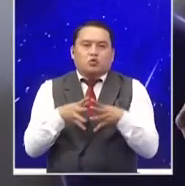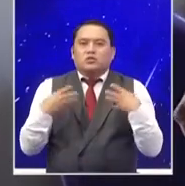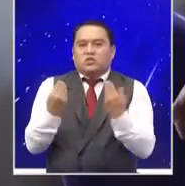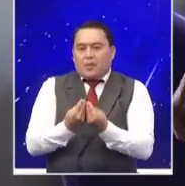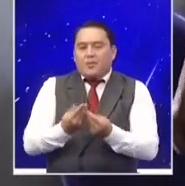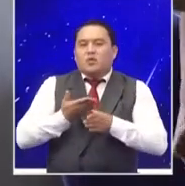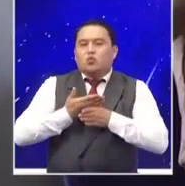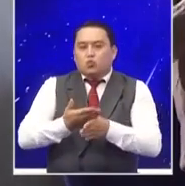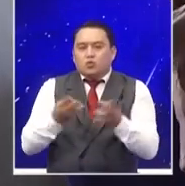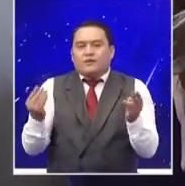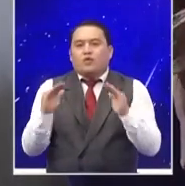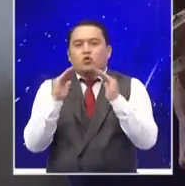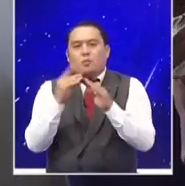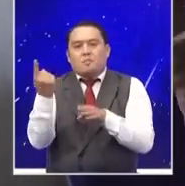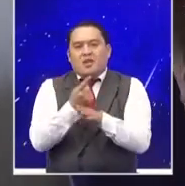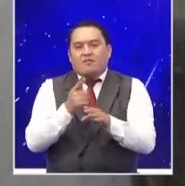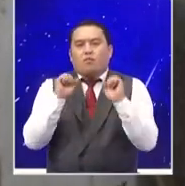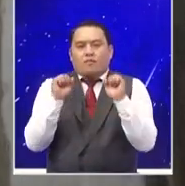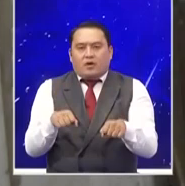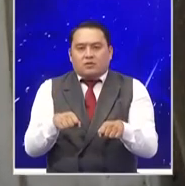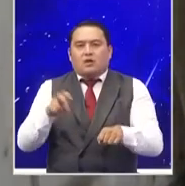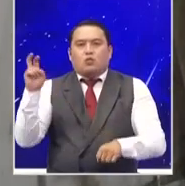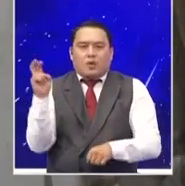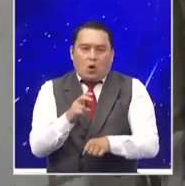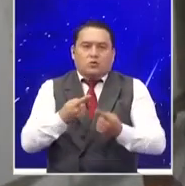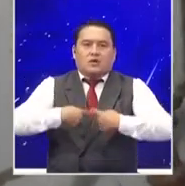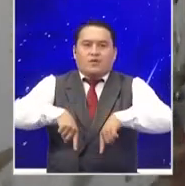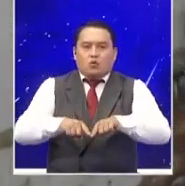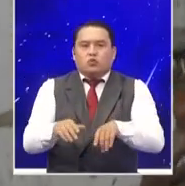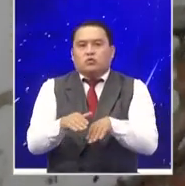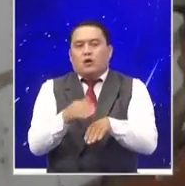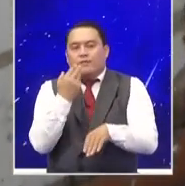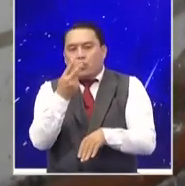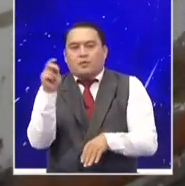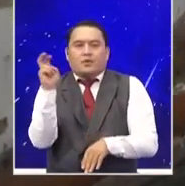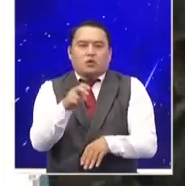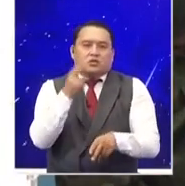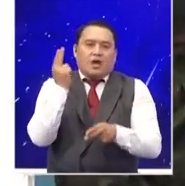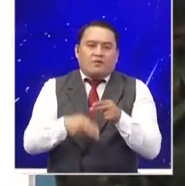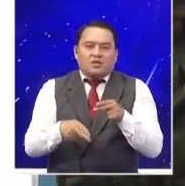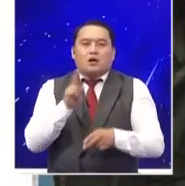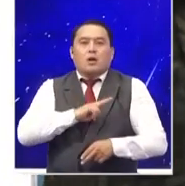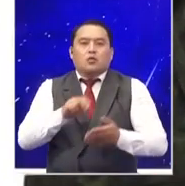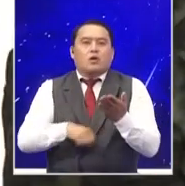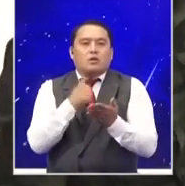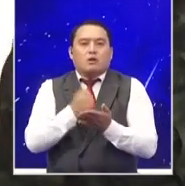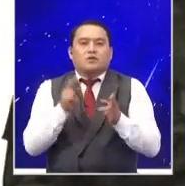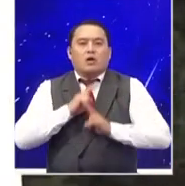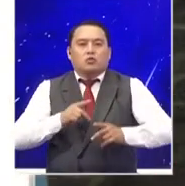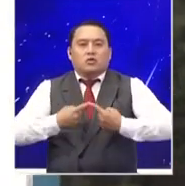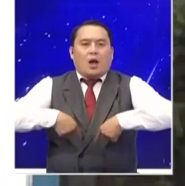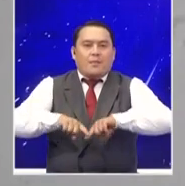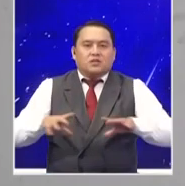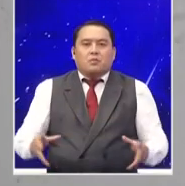семьям. Именно в их дома в первую очередь нагрянул десант добродетели. После завершения всех основных работ сотрудники